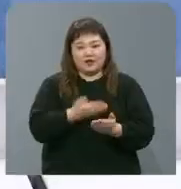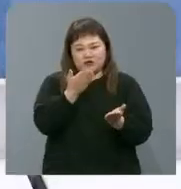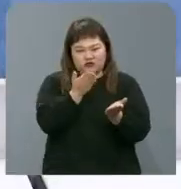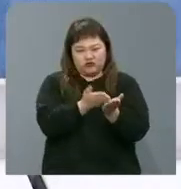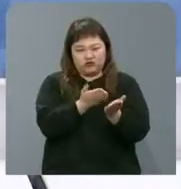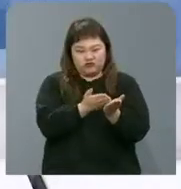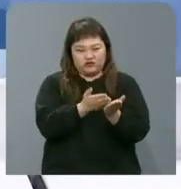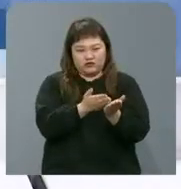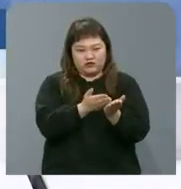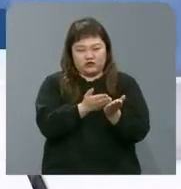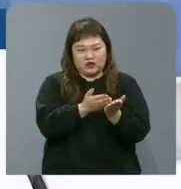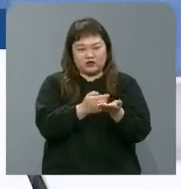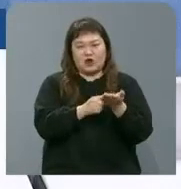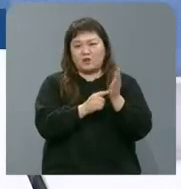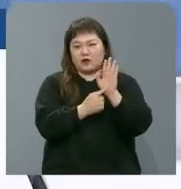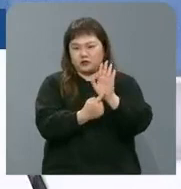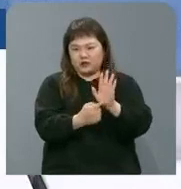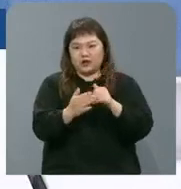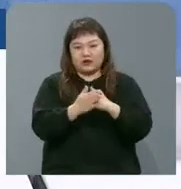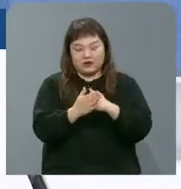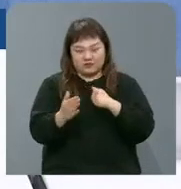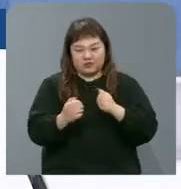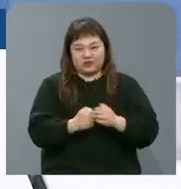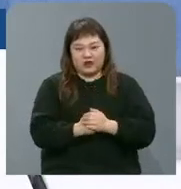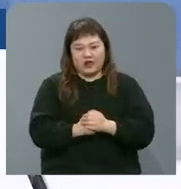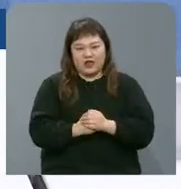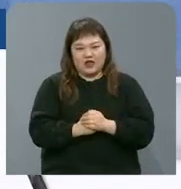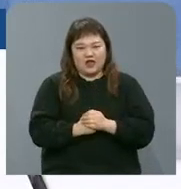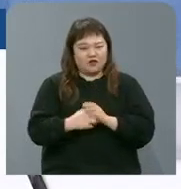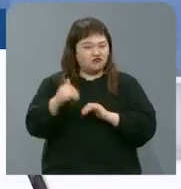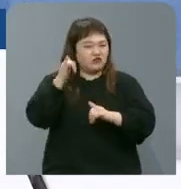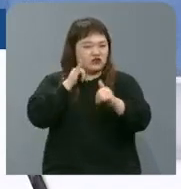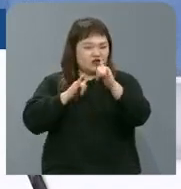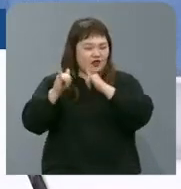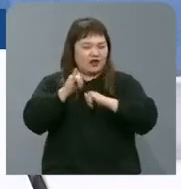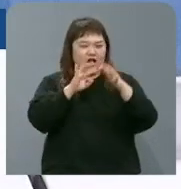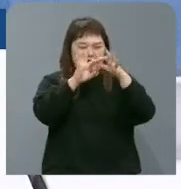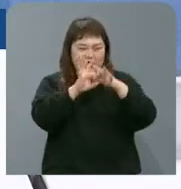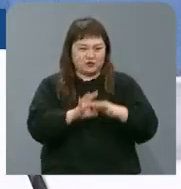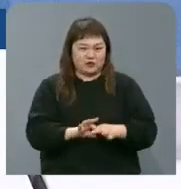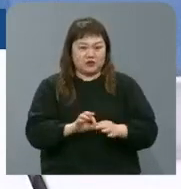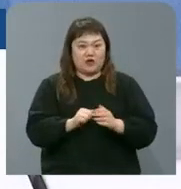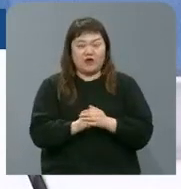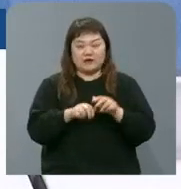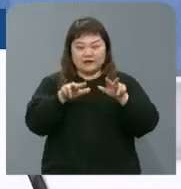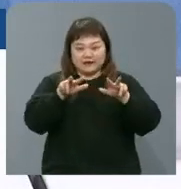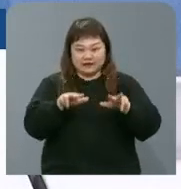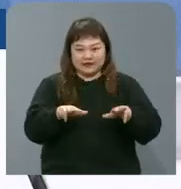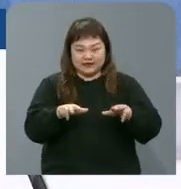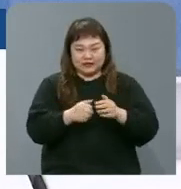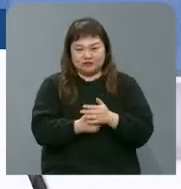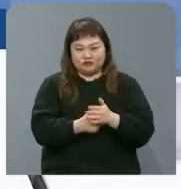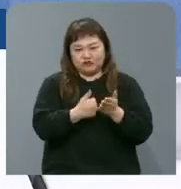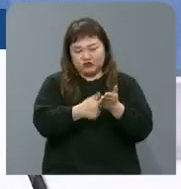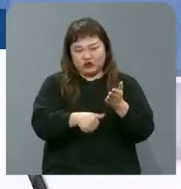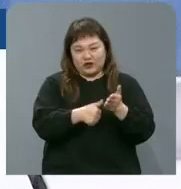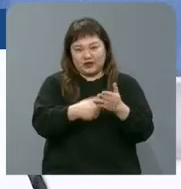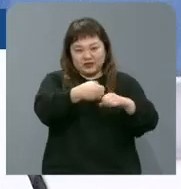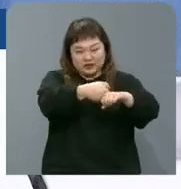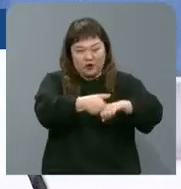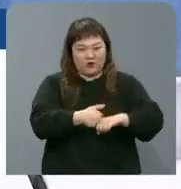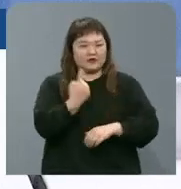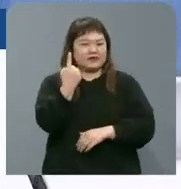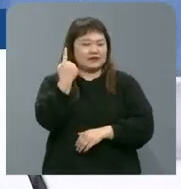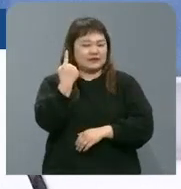방향이 등도 방송 있기 때문에 문의전화가 많이 오는데 지금 어 제품이 들어오는지 낭 지에